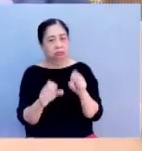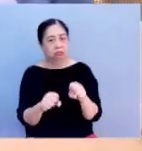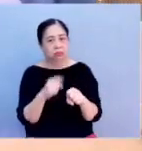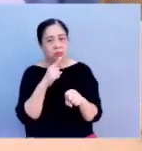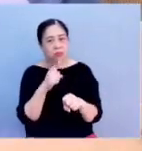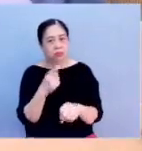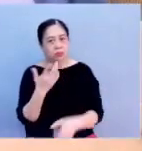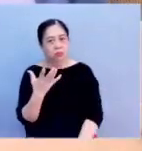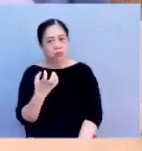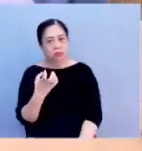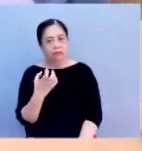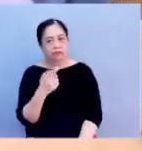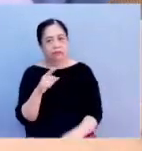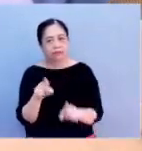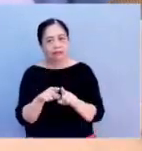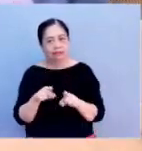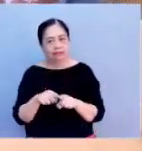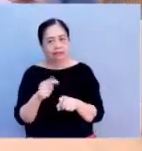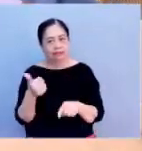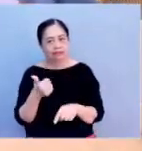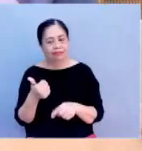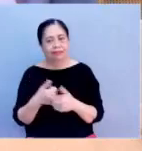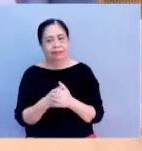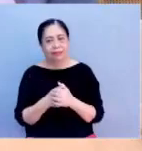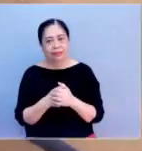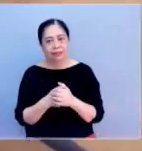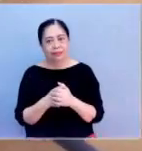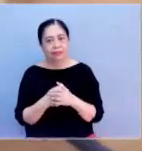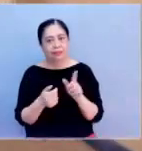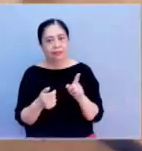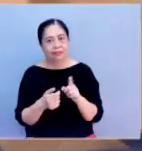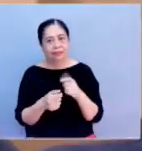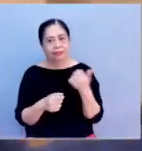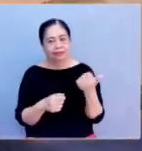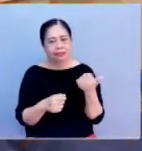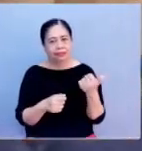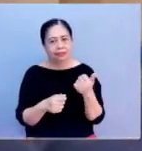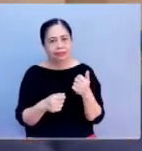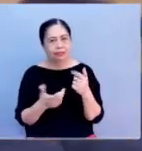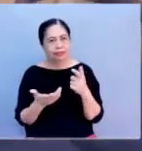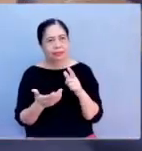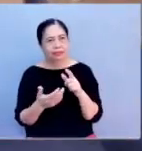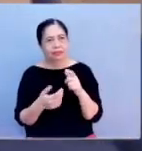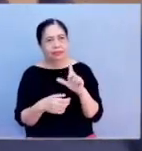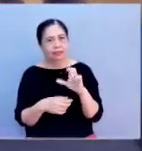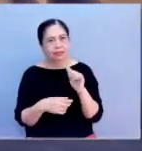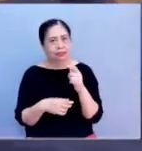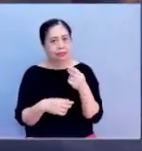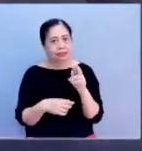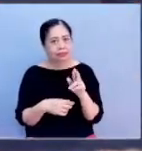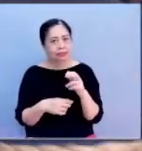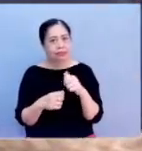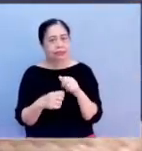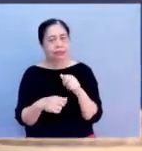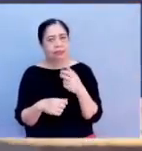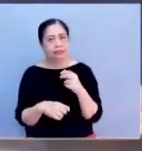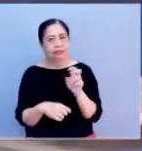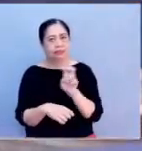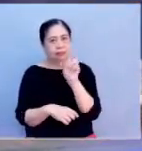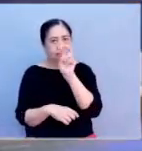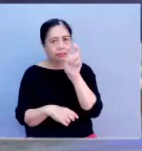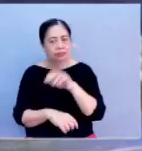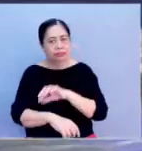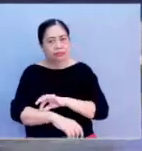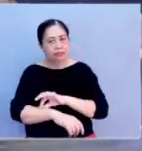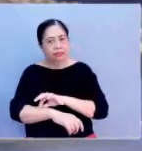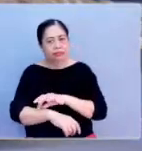po, meron din, gumagamit din po kami ng legit na crocodile skin at saka legit na, na snake skin po. Pero sila po, hindi po